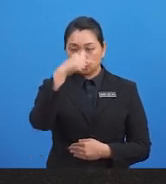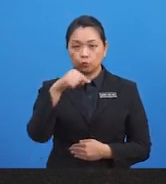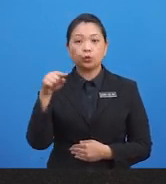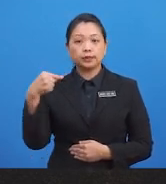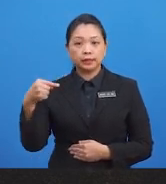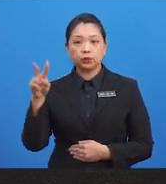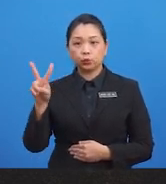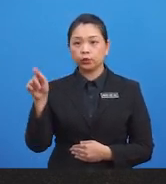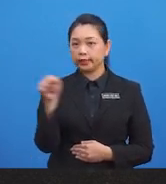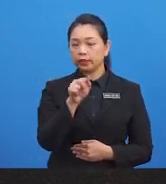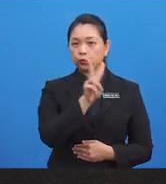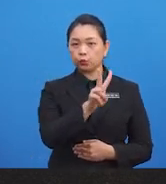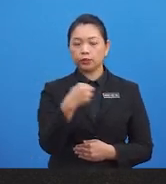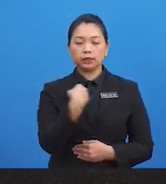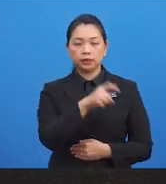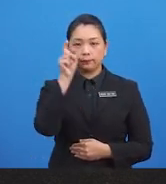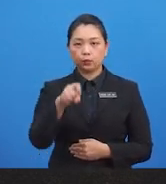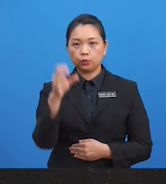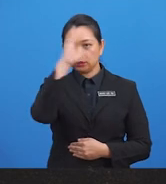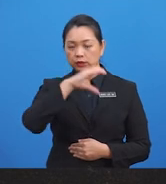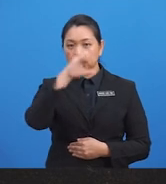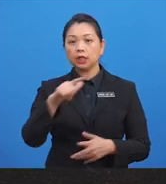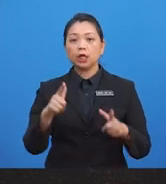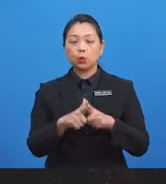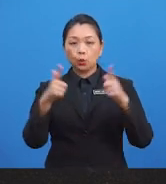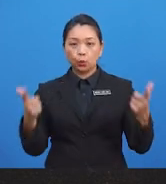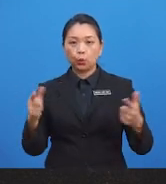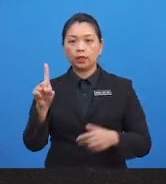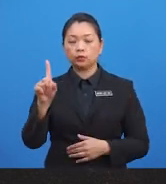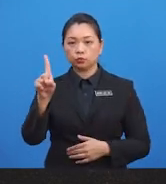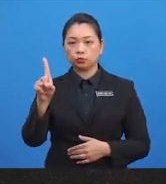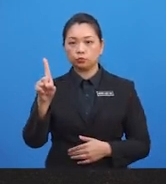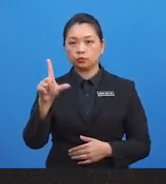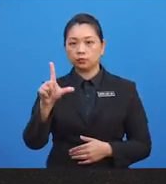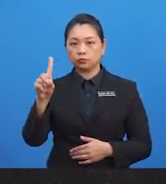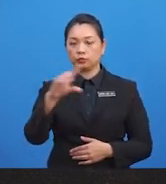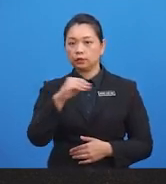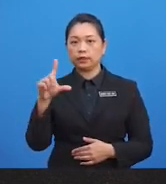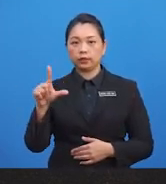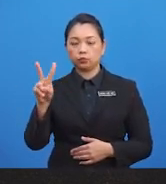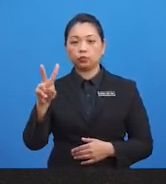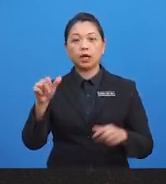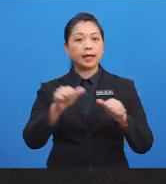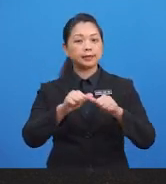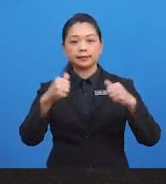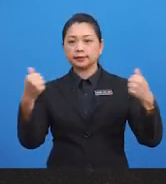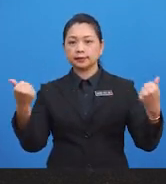kita perlu mencari luas bagi L1 dan L2 secara